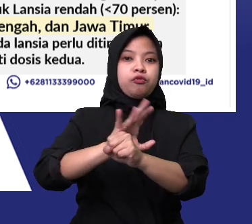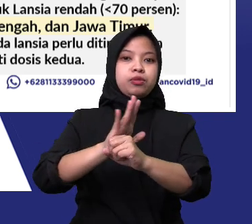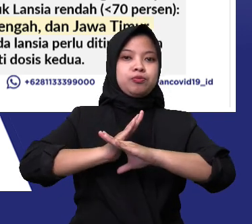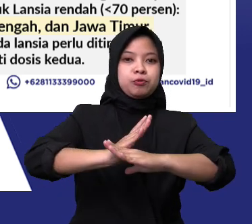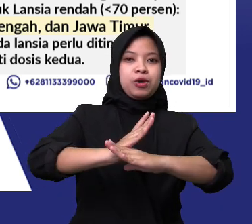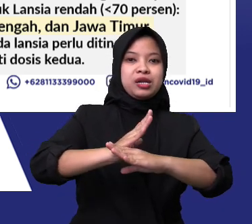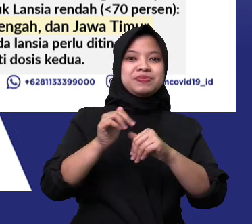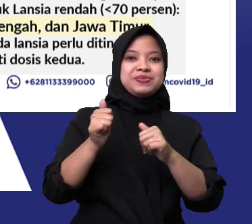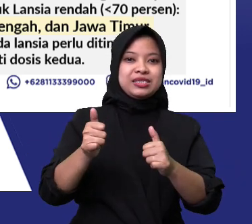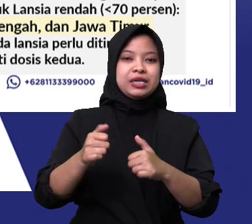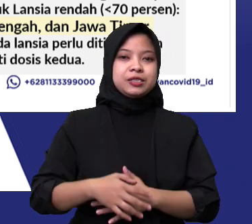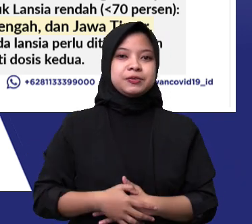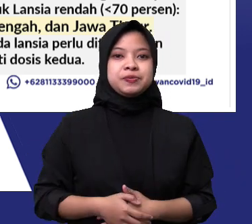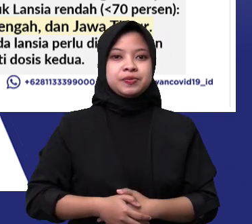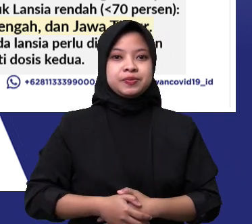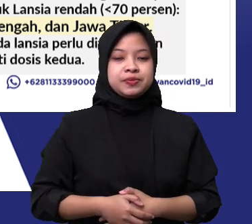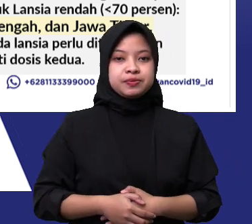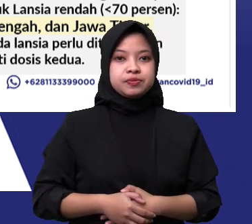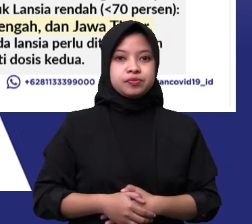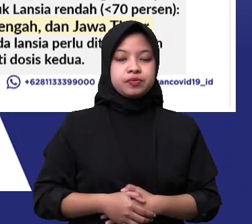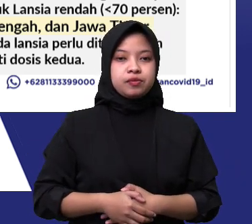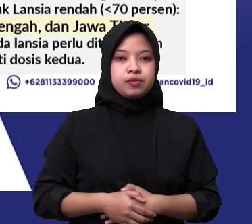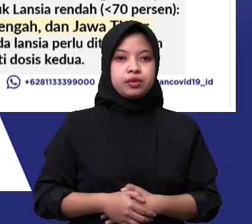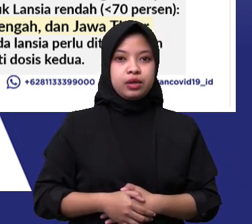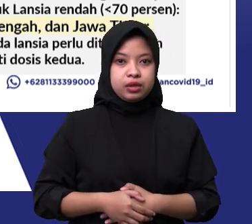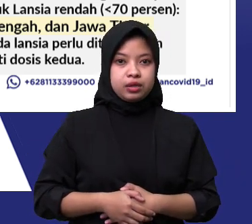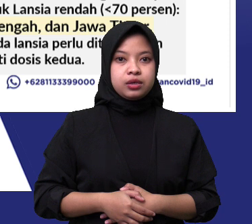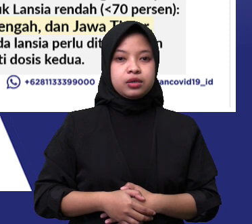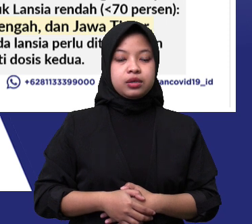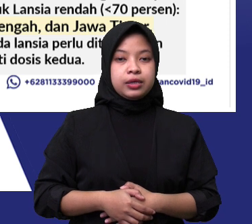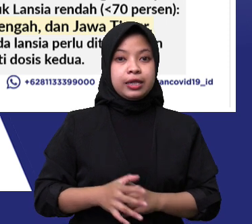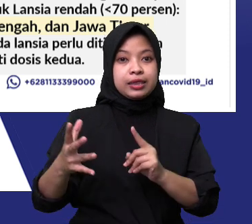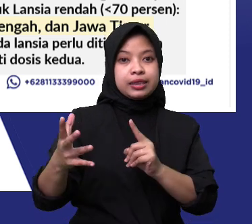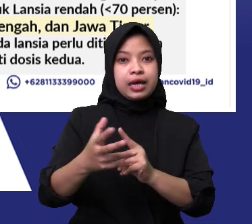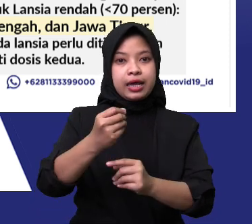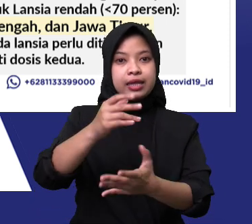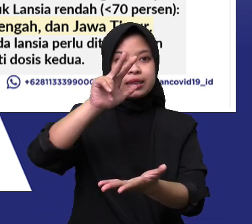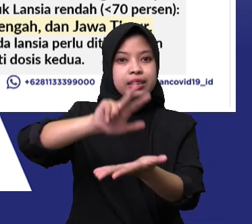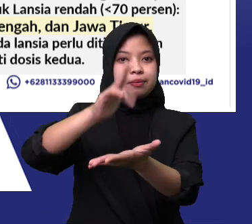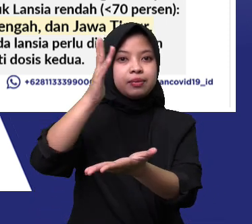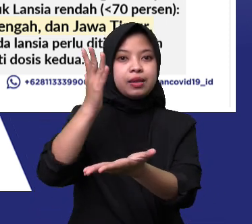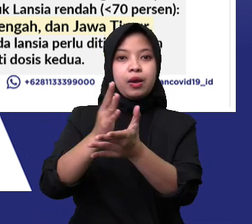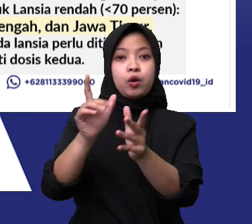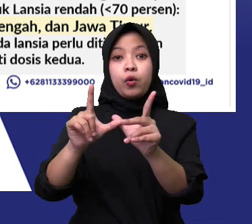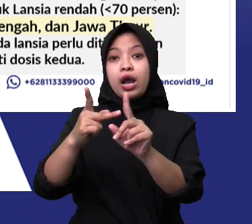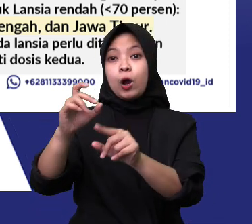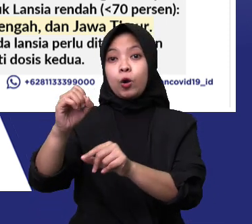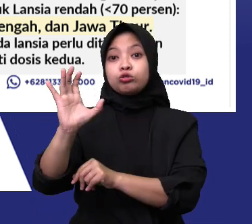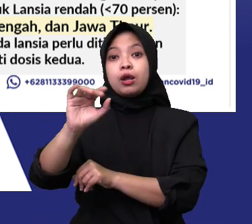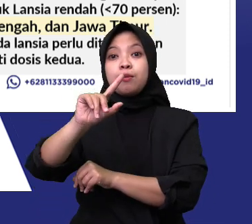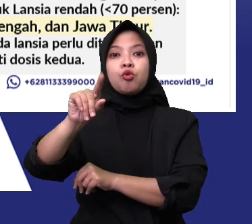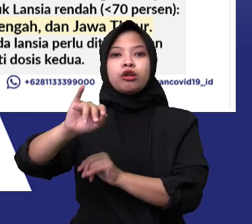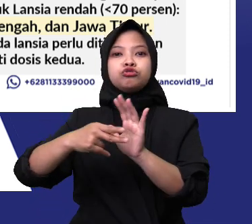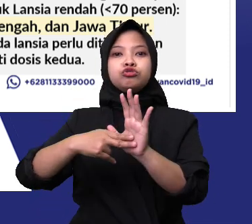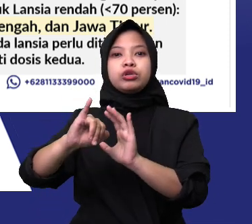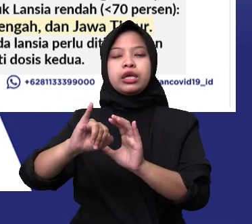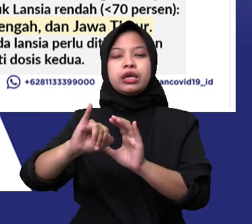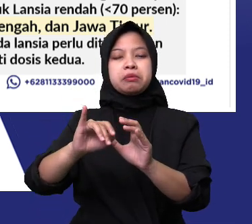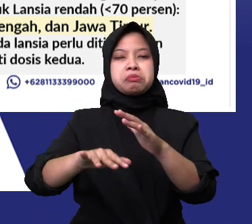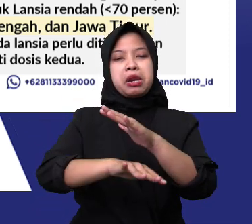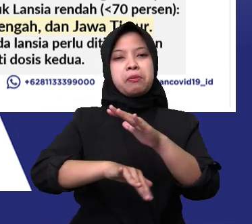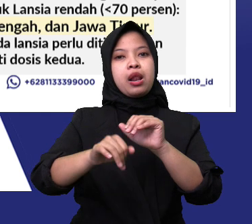tengah masyarakat. Meskipun angka ini telah mencapai target yang ditetapkan oleh WHO di bulan Juni, yakni minimal